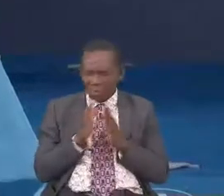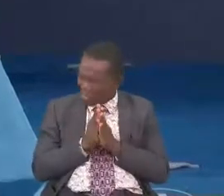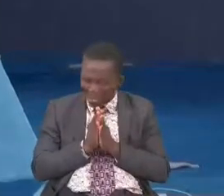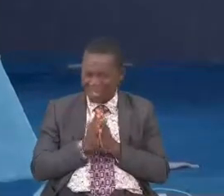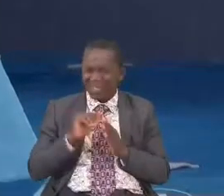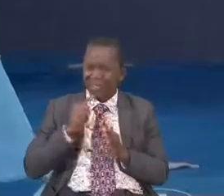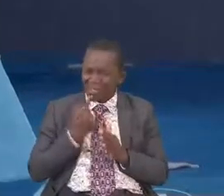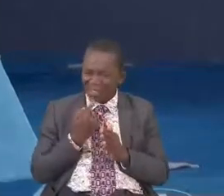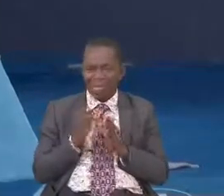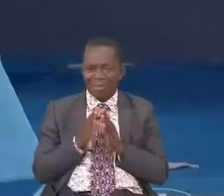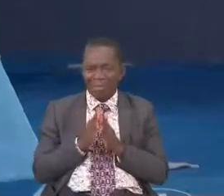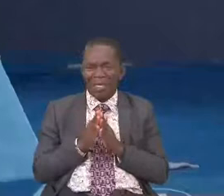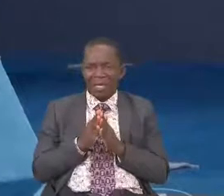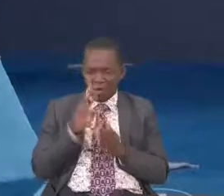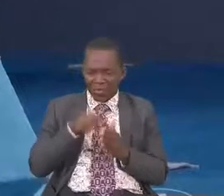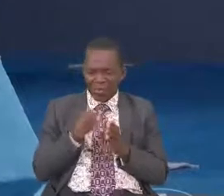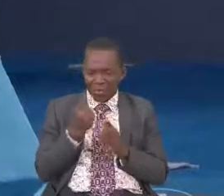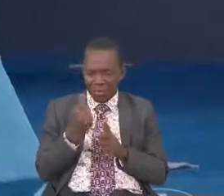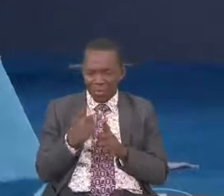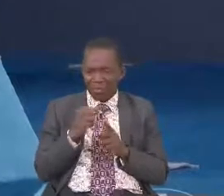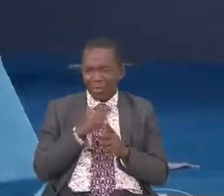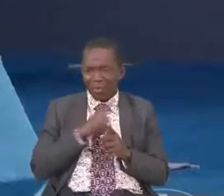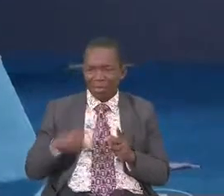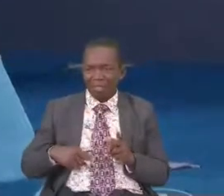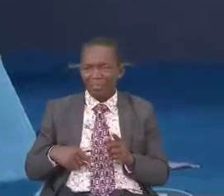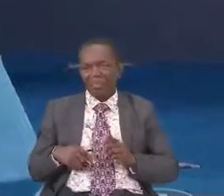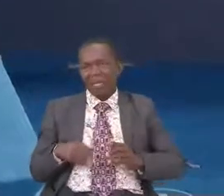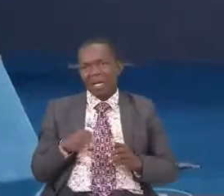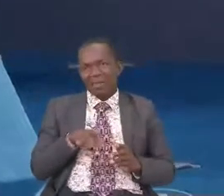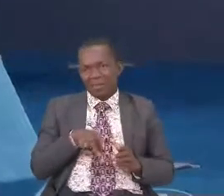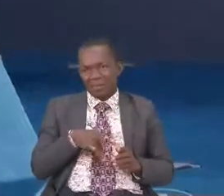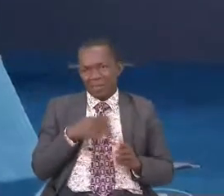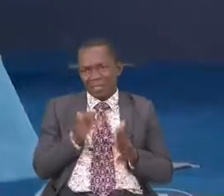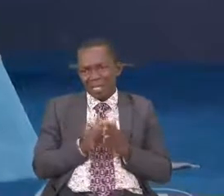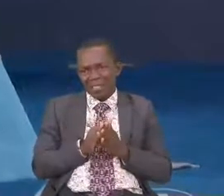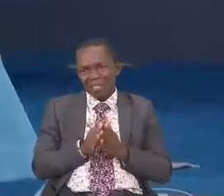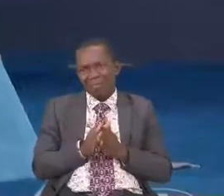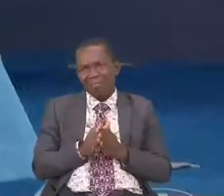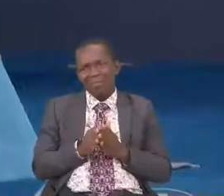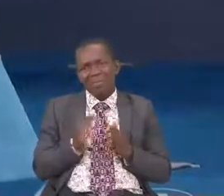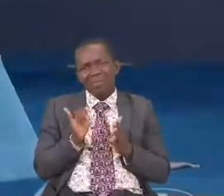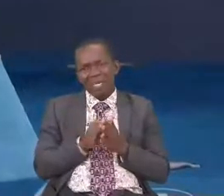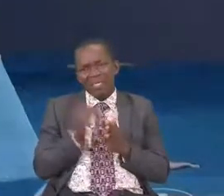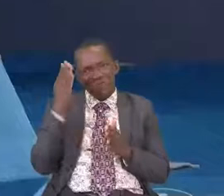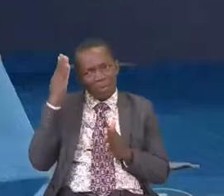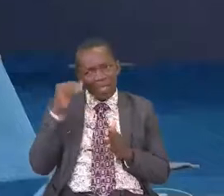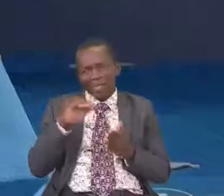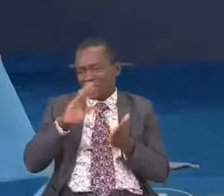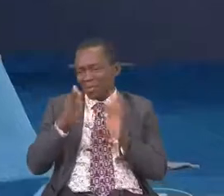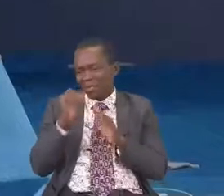nous permettons cela comme si les minutes complémentaires que nous n'avons pas eues ont renvoyé la présence de